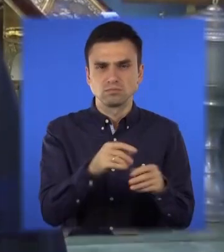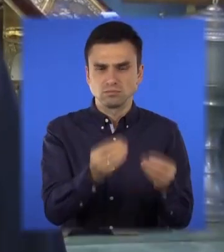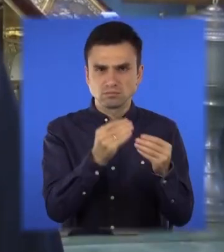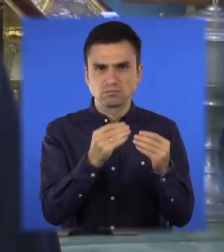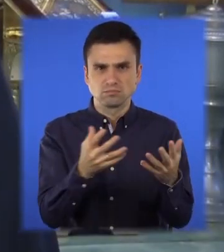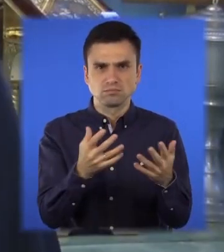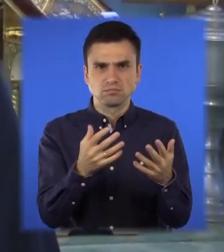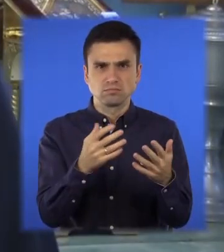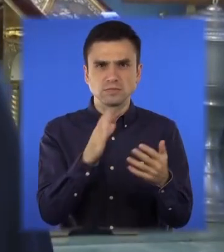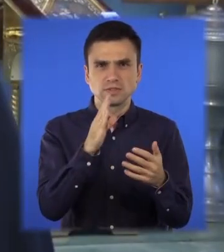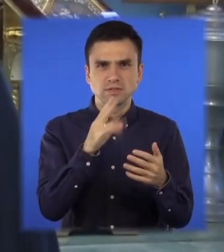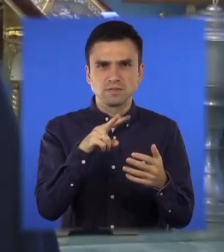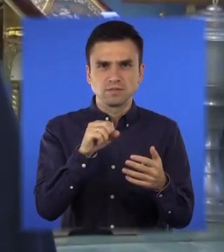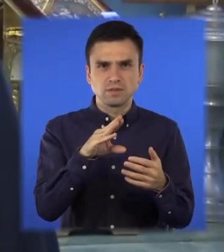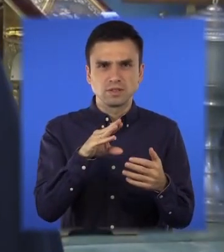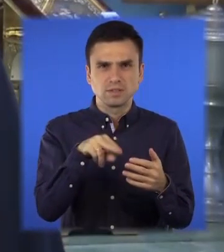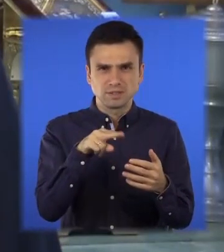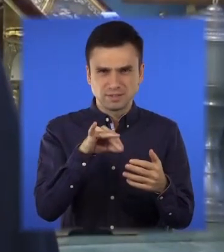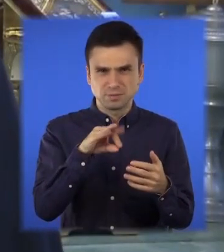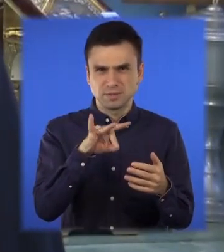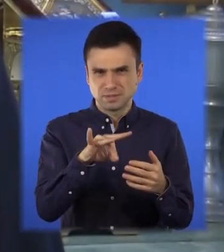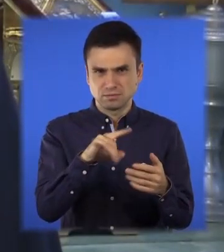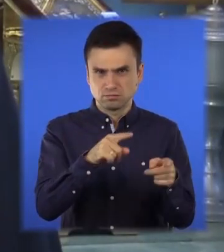рівноапостола князя Володимира, який,